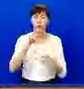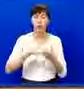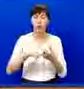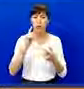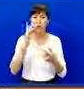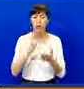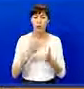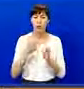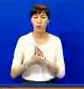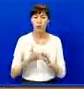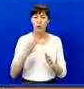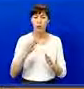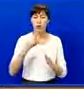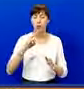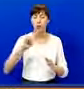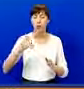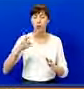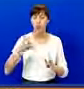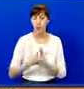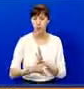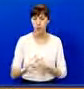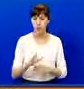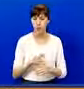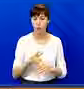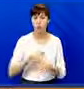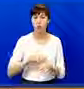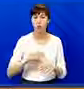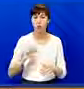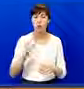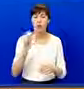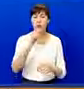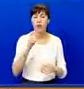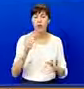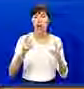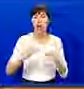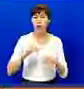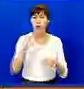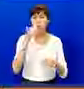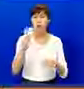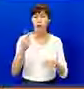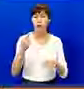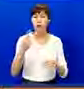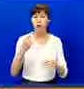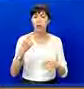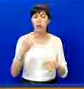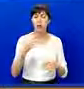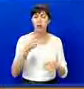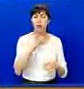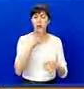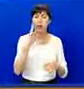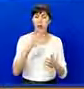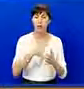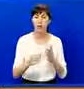Олар жәбірленушілерге миллион теңге көлемінде шығын келтірген. Полицейлер әккі ұрларды тергеу барысында олардың бірі, яғни әйелі сатып алушы